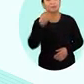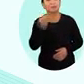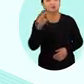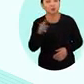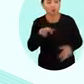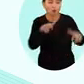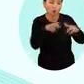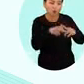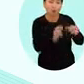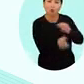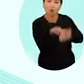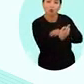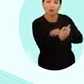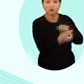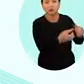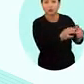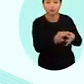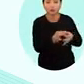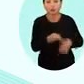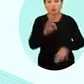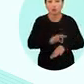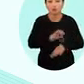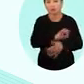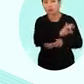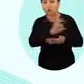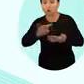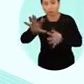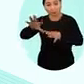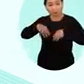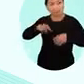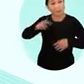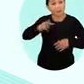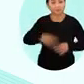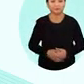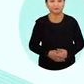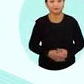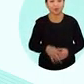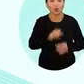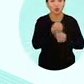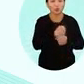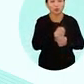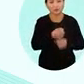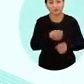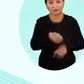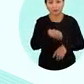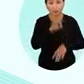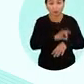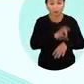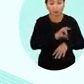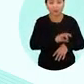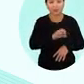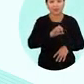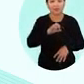Зарим эмэгтэйчүүд хөгжлийн бэрхшээлийн онцлогоос шалтгаалаад өвдөлтийг өөрөөр мэдэрч болно. Нугасны гэмтэлтэй